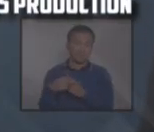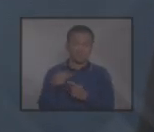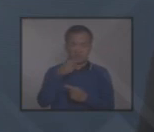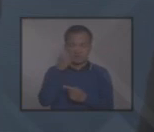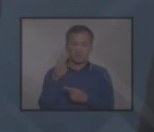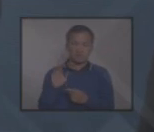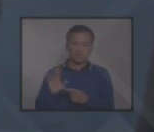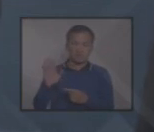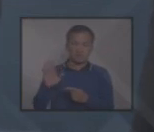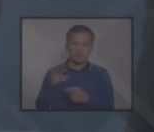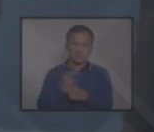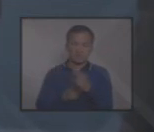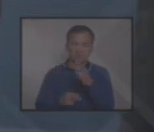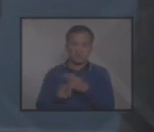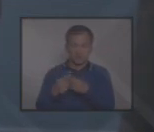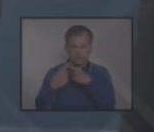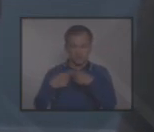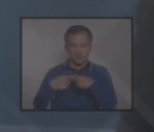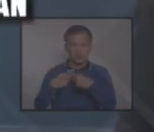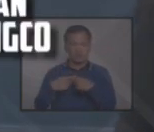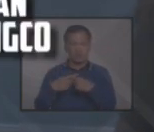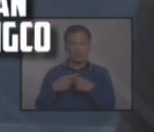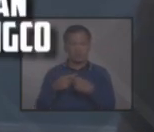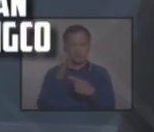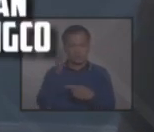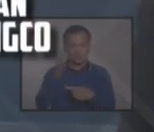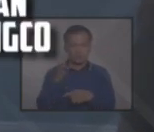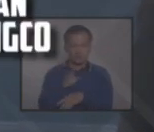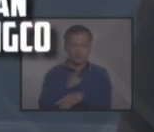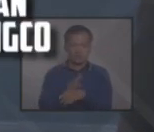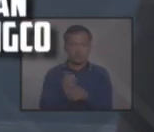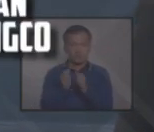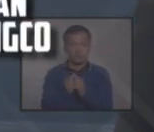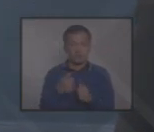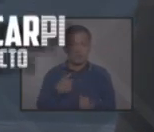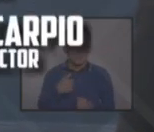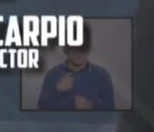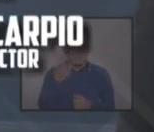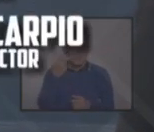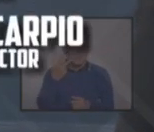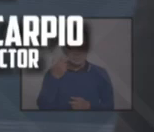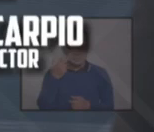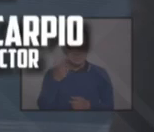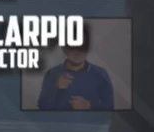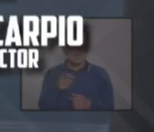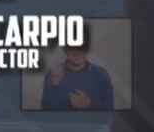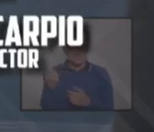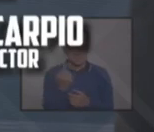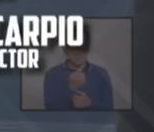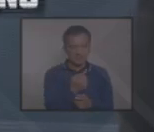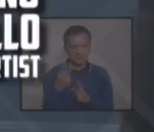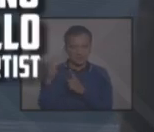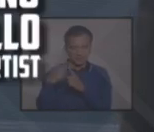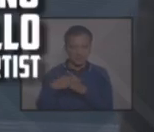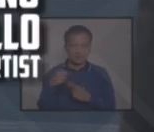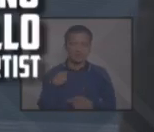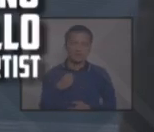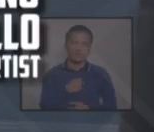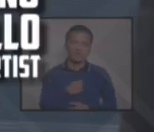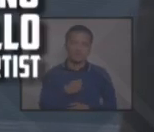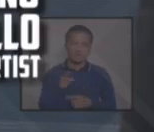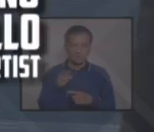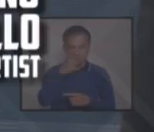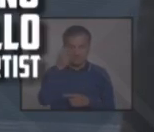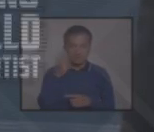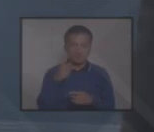sa kanilang kamay nakasalalay ang kapakanan ng bayan. Samahan niyo po akong kilalanin ang bawat aplikante sa Senado